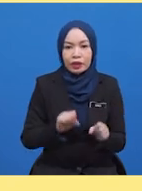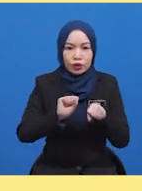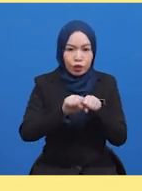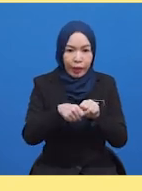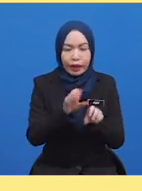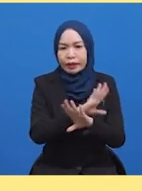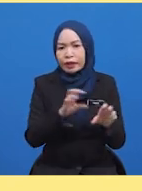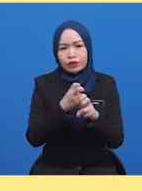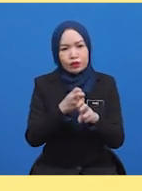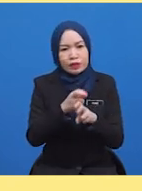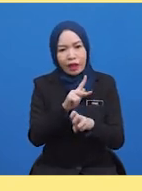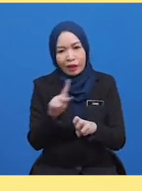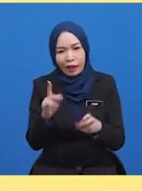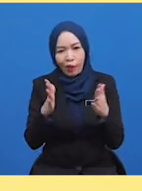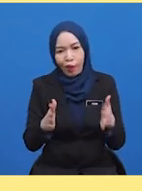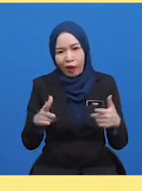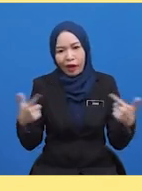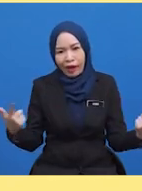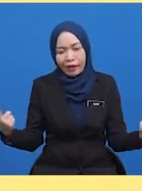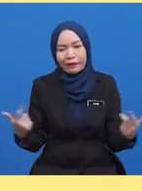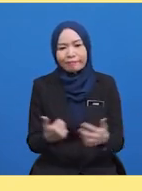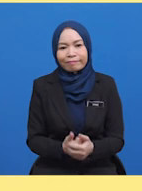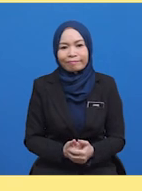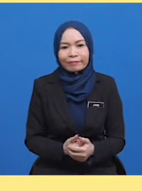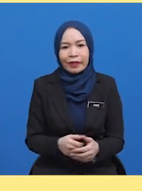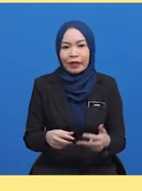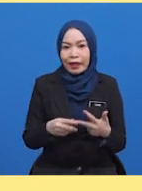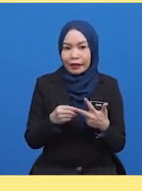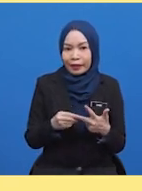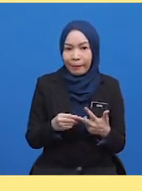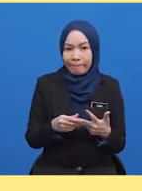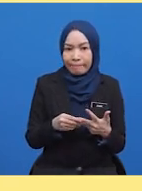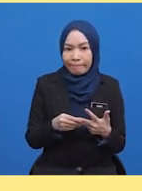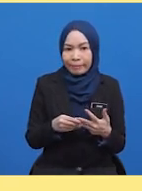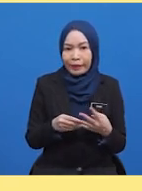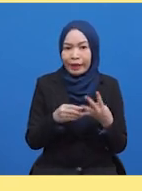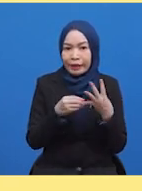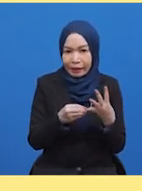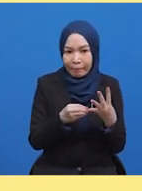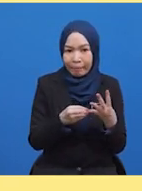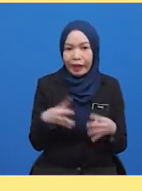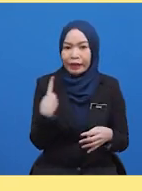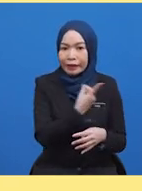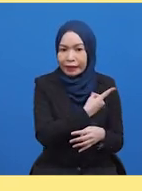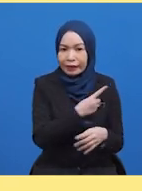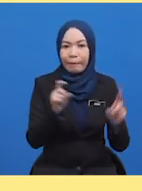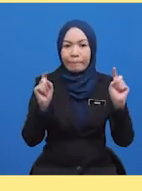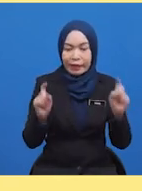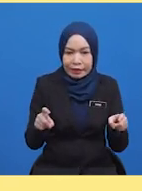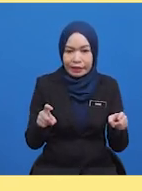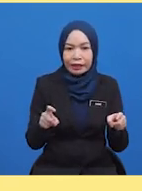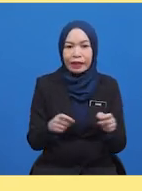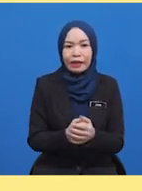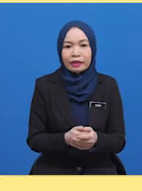pengajaran yang terakhir dalam cerpen ini ialah kita hendaklah bersyukur atas kejayaan